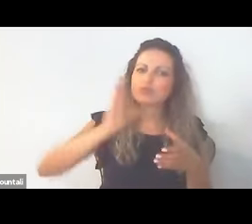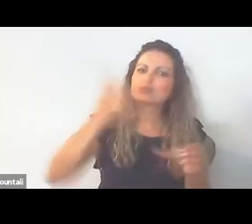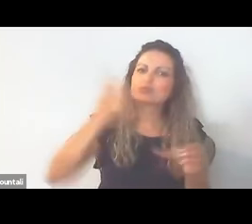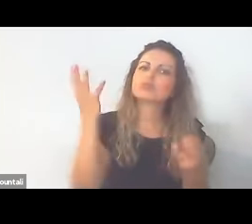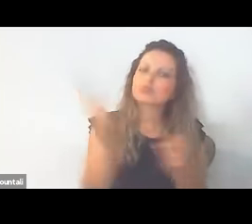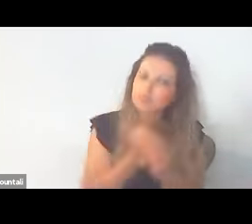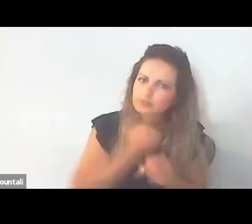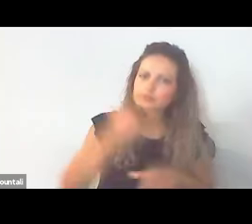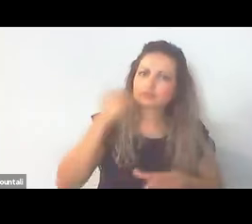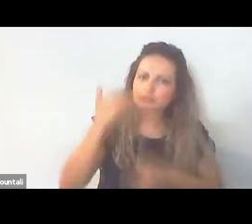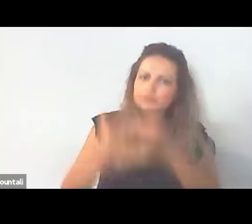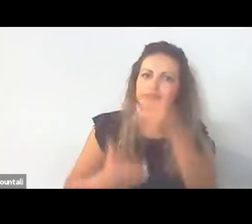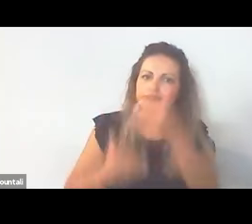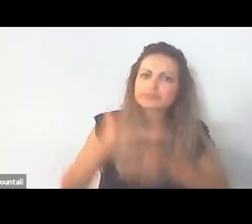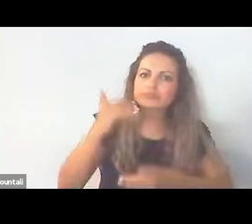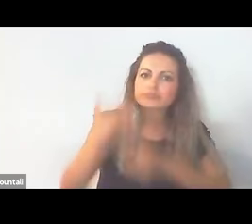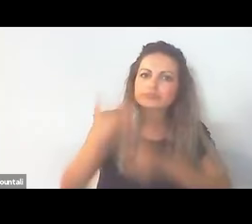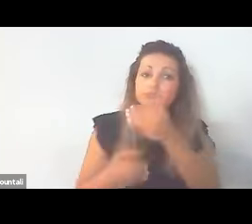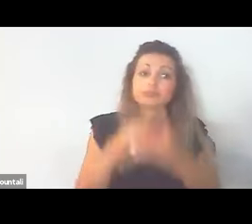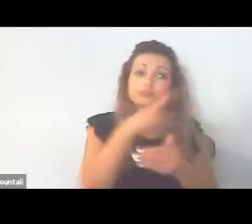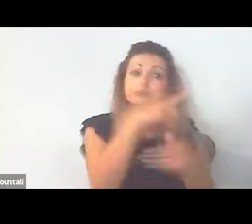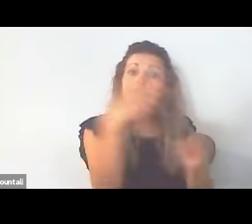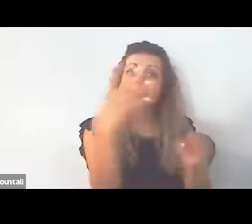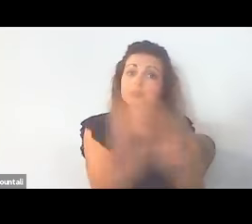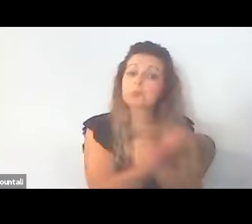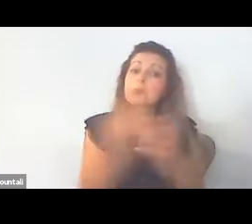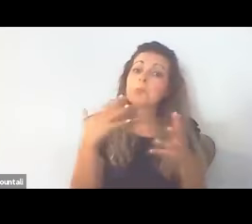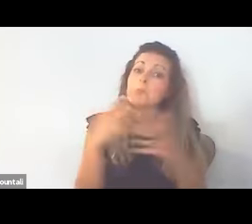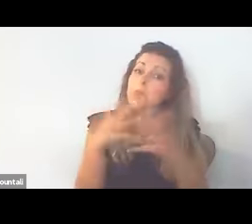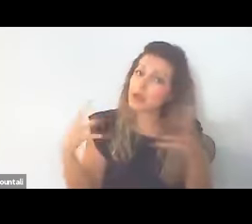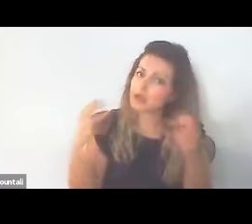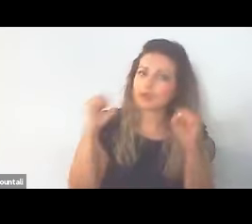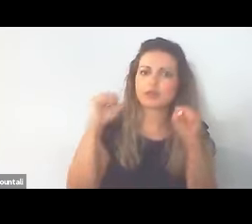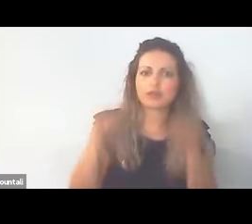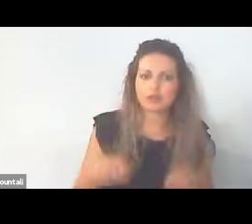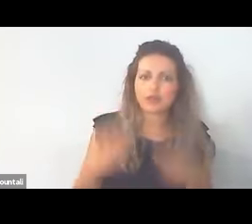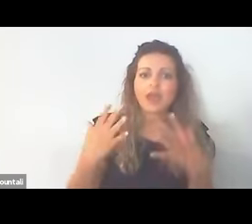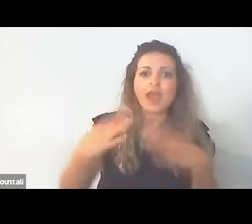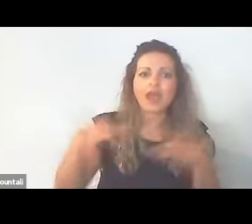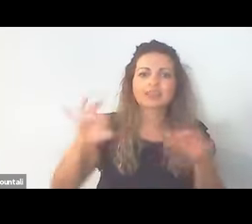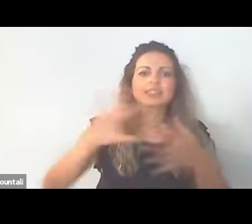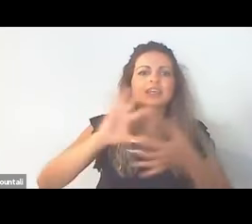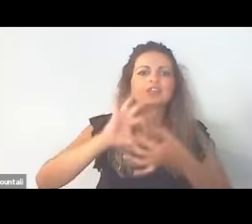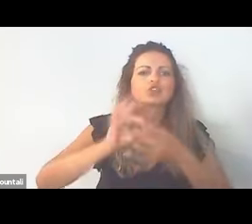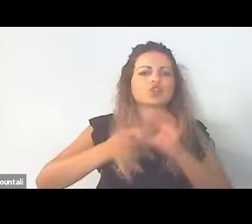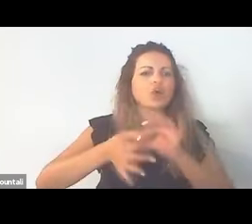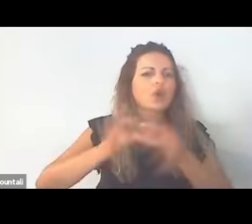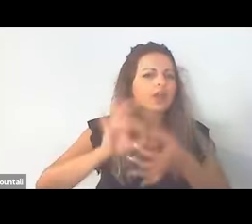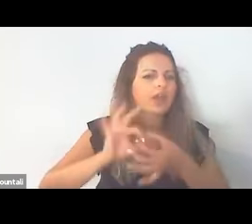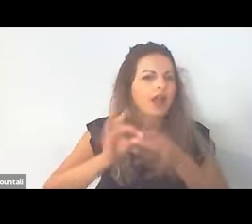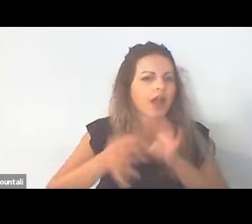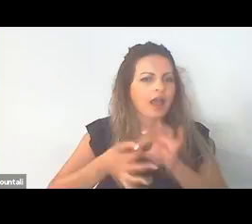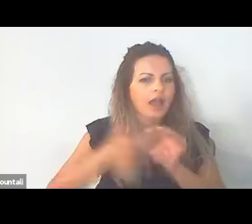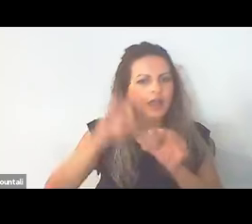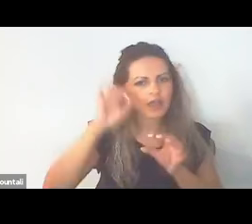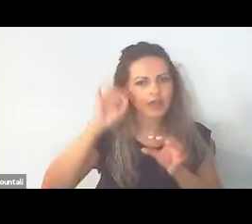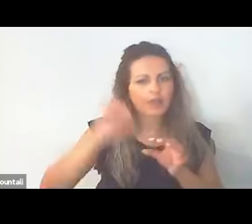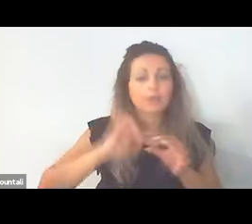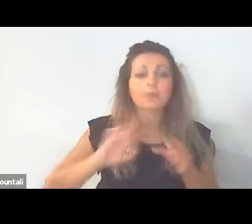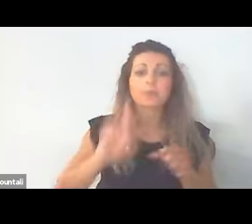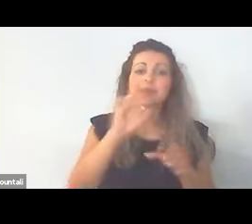ιστορική, όντως, είναι μεγάλη. Ξεκίνησε όλη αυτή η ιστορία από μια συζήτηση η